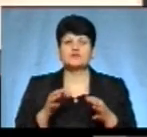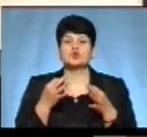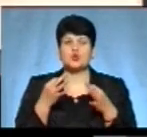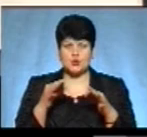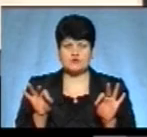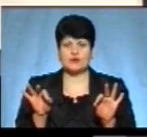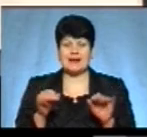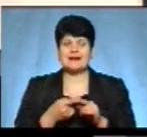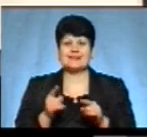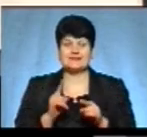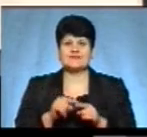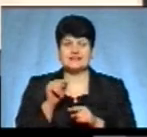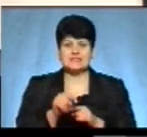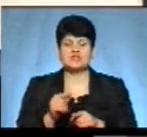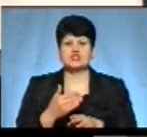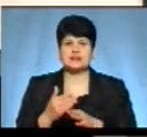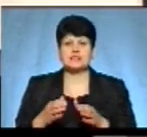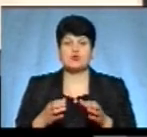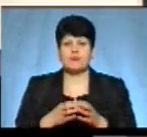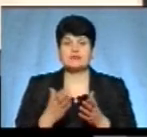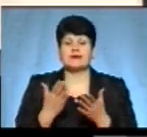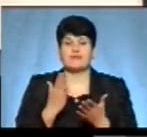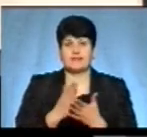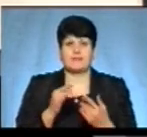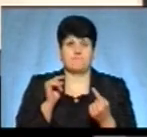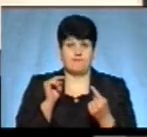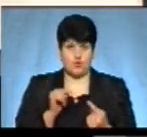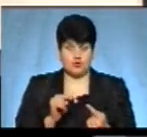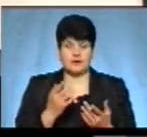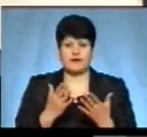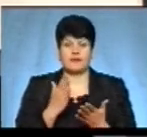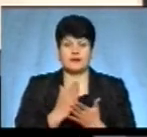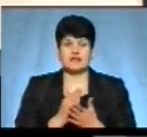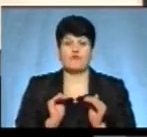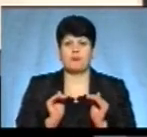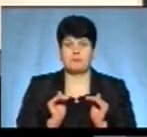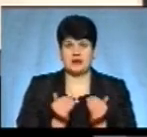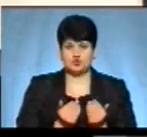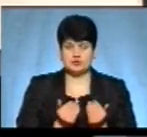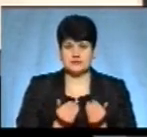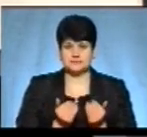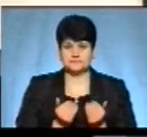дозволяє цій частині громади, яка категорично проти, але яка опинилася в меншості,